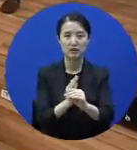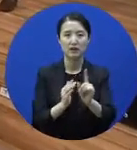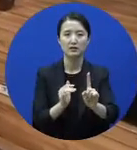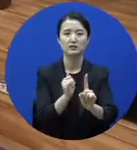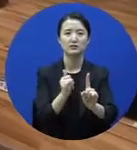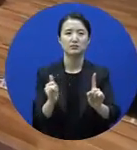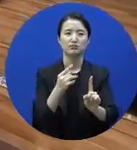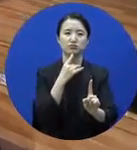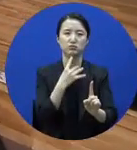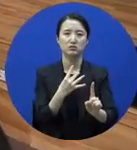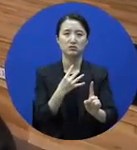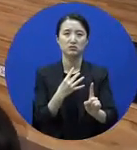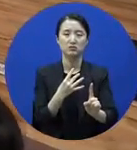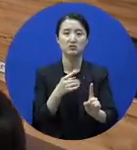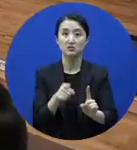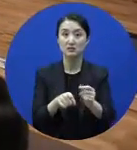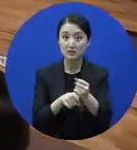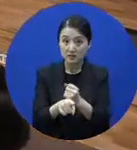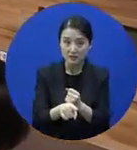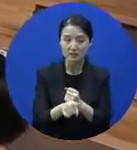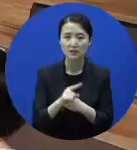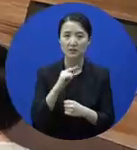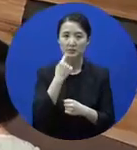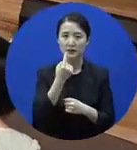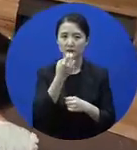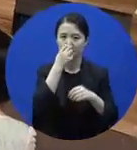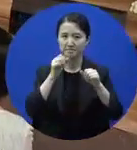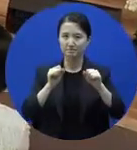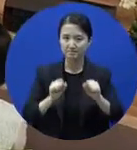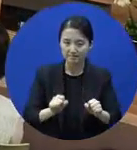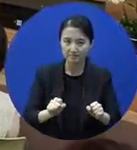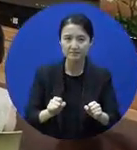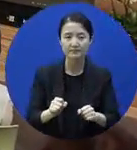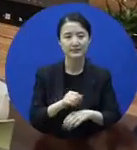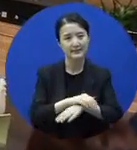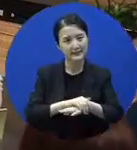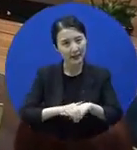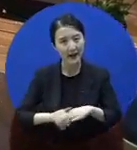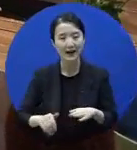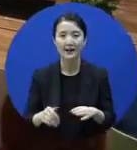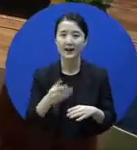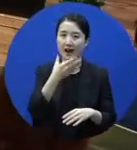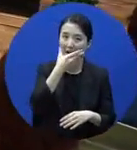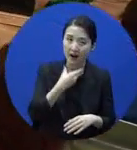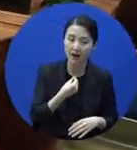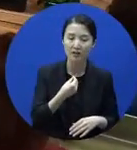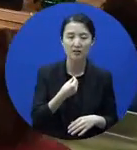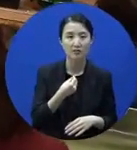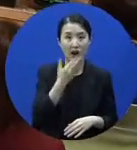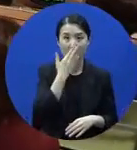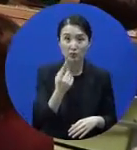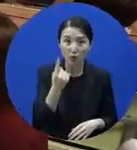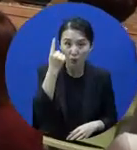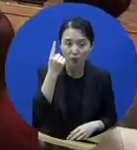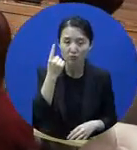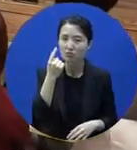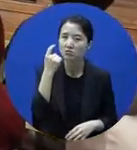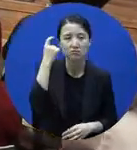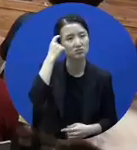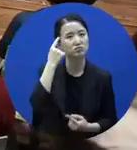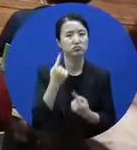어떤 자식에, 아니면 또, 또 다른 어떤 나이에 보면 더 오랫동안 삶을 살아가야 된다는 게 지금의 현실이 아닌가